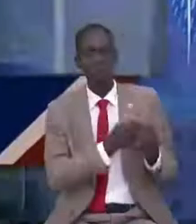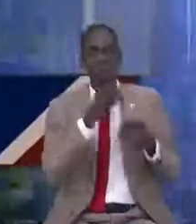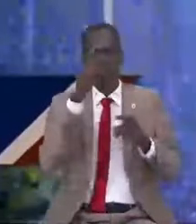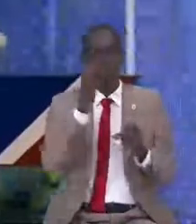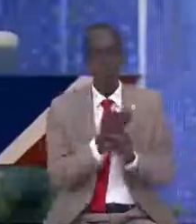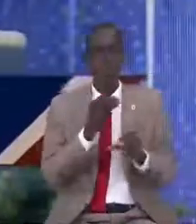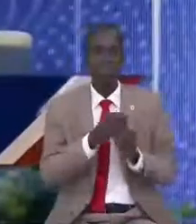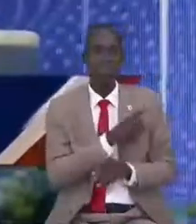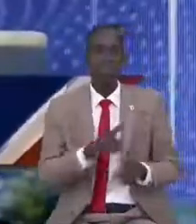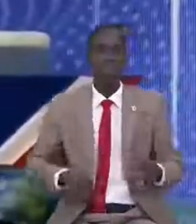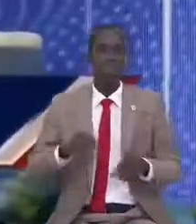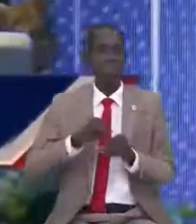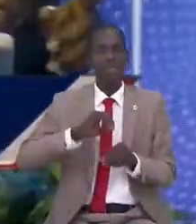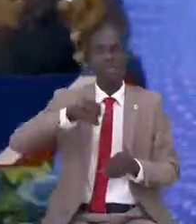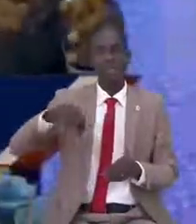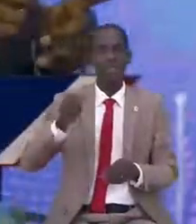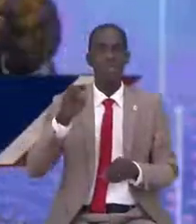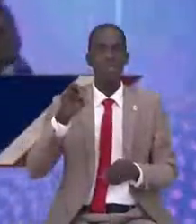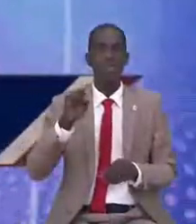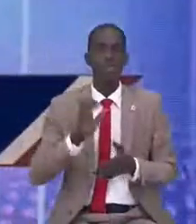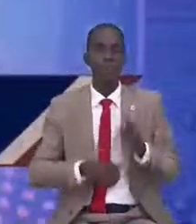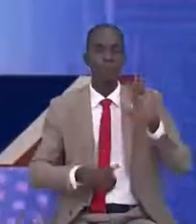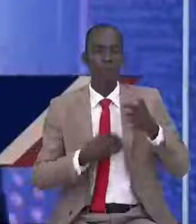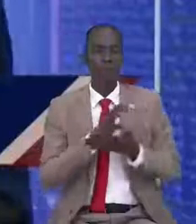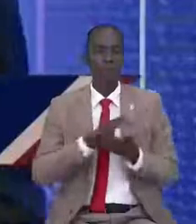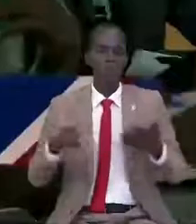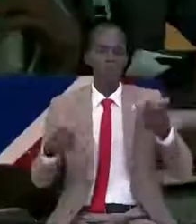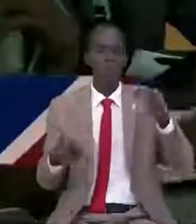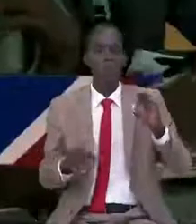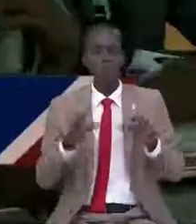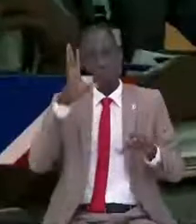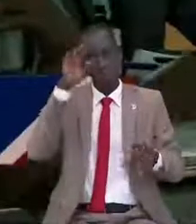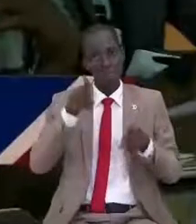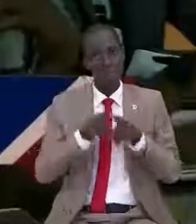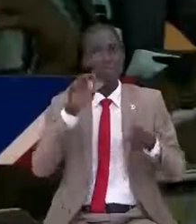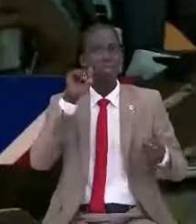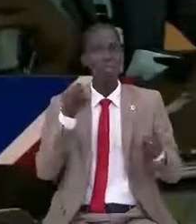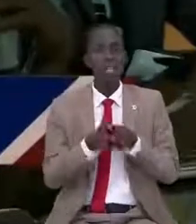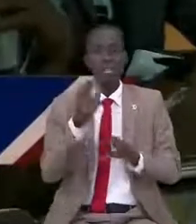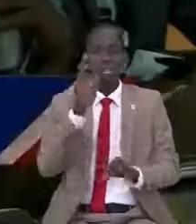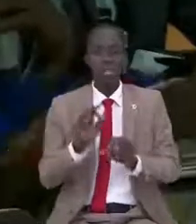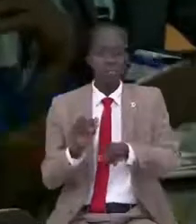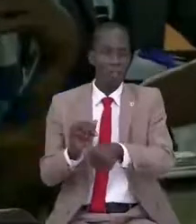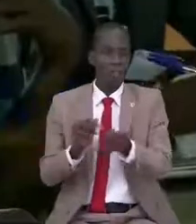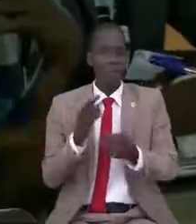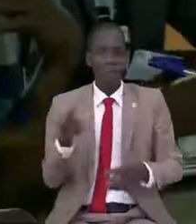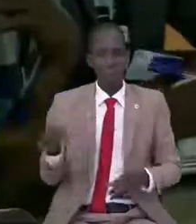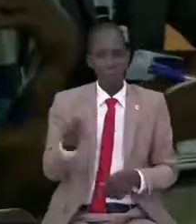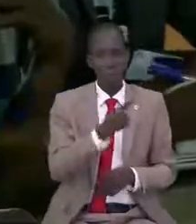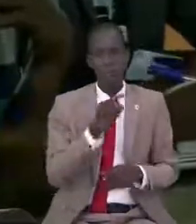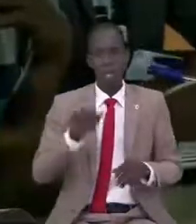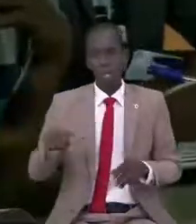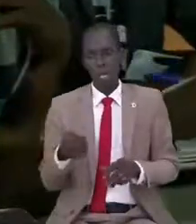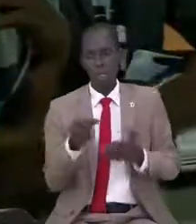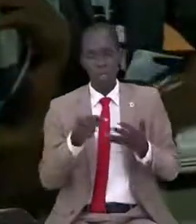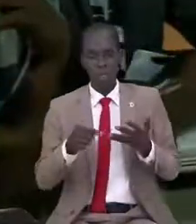Seigneur. Jacques 5, verset 19. Mes frères, si quelqu'un parmi vous,